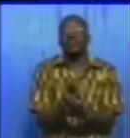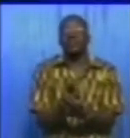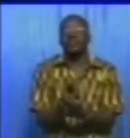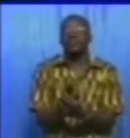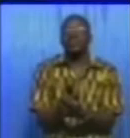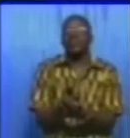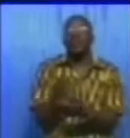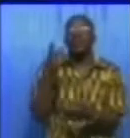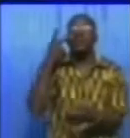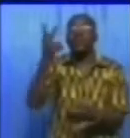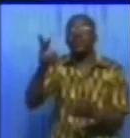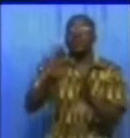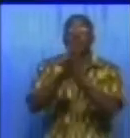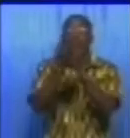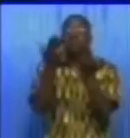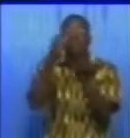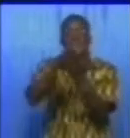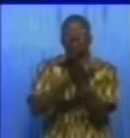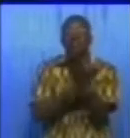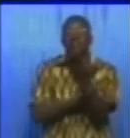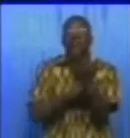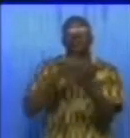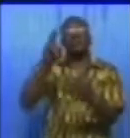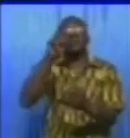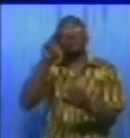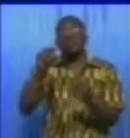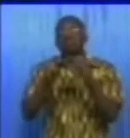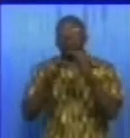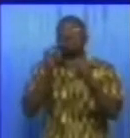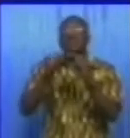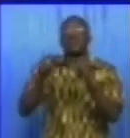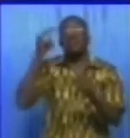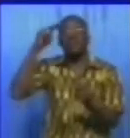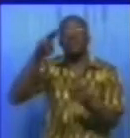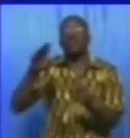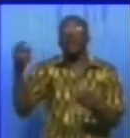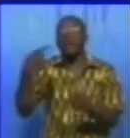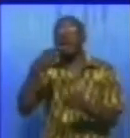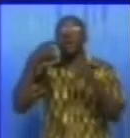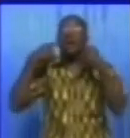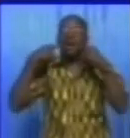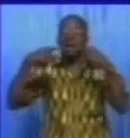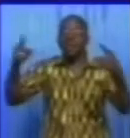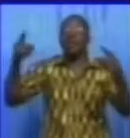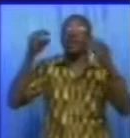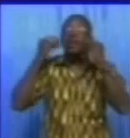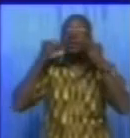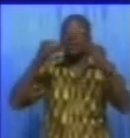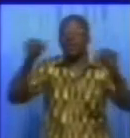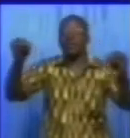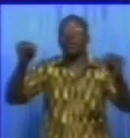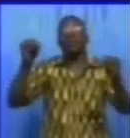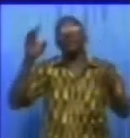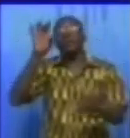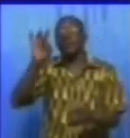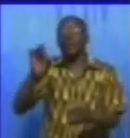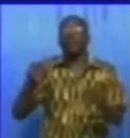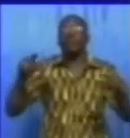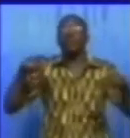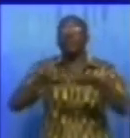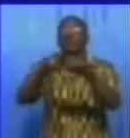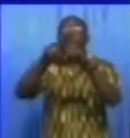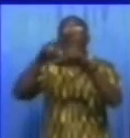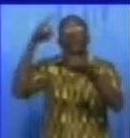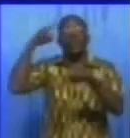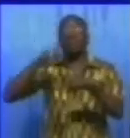Voici des ouvrages pour améliorer le niveau des petits et des grands en orthographe et en grammaire. À travers les 9 défis orthographiques